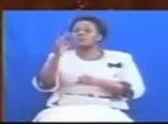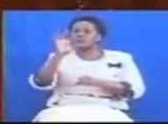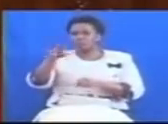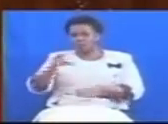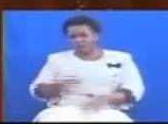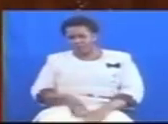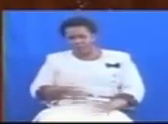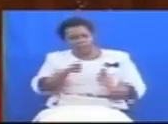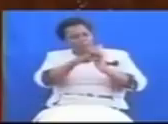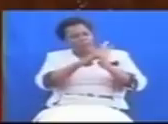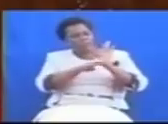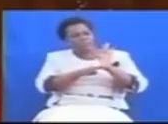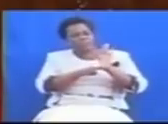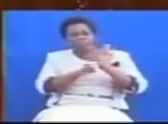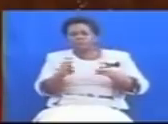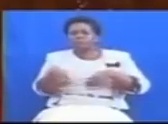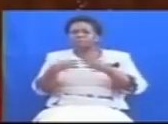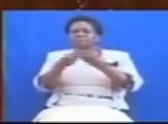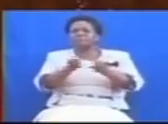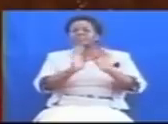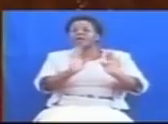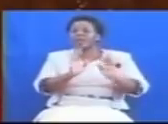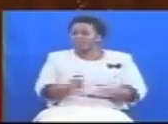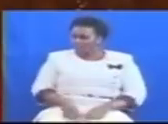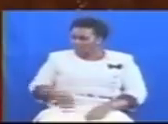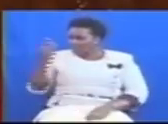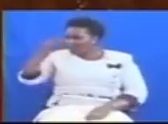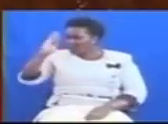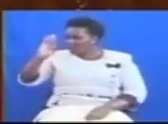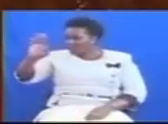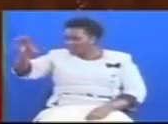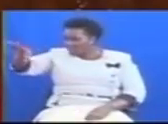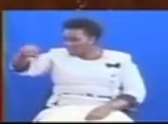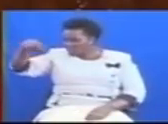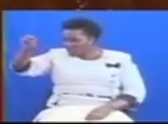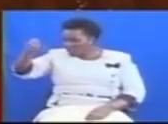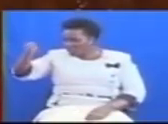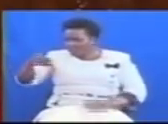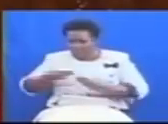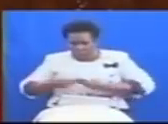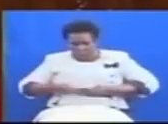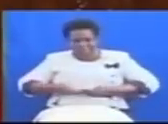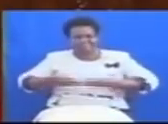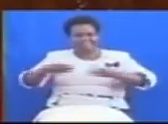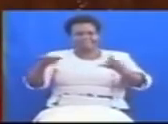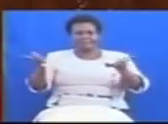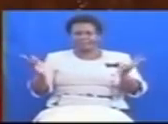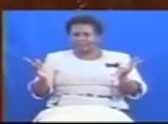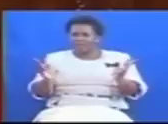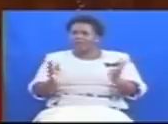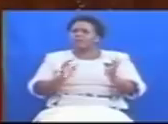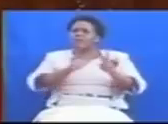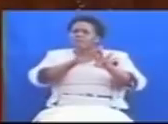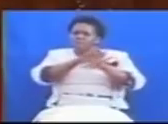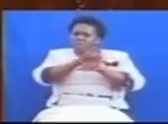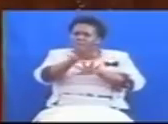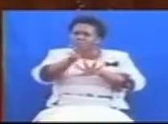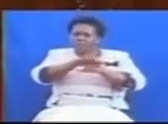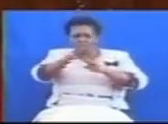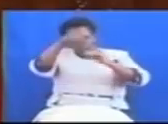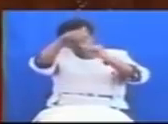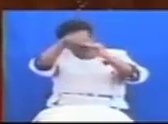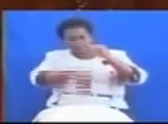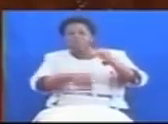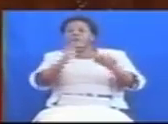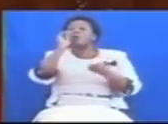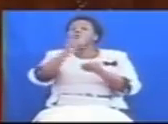ratiba zimetolewa na waraka wa serikali secular imesambazwa na kueleza wajumbe wote wa vikao hivi